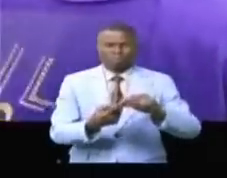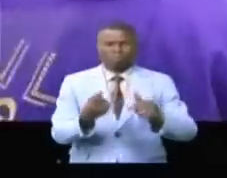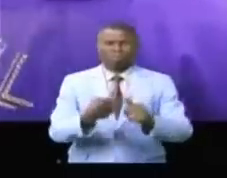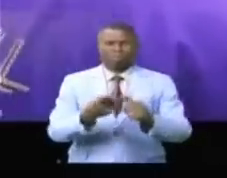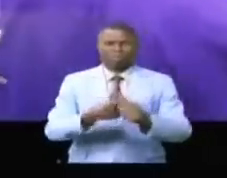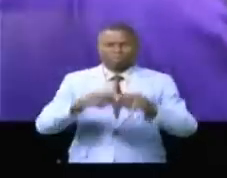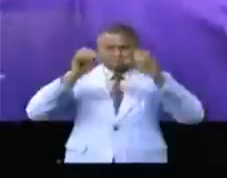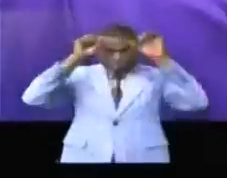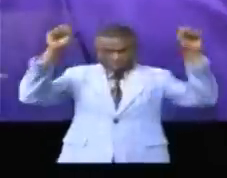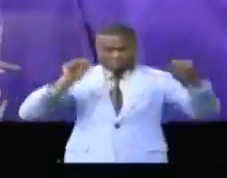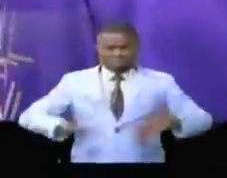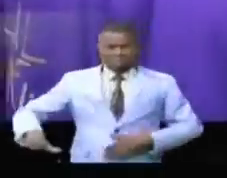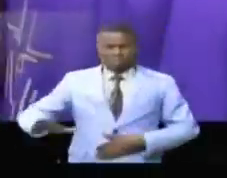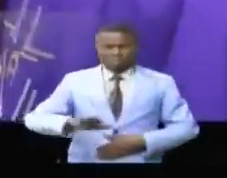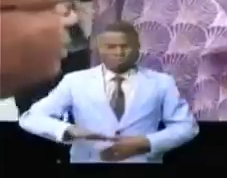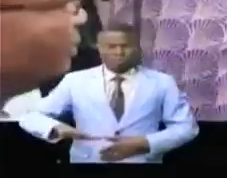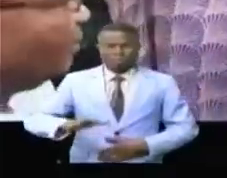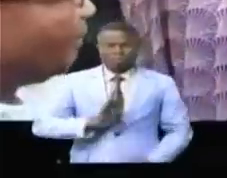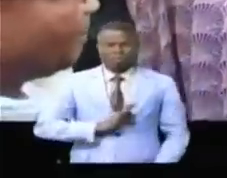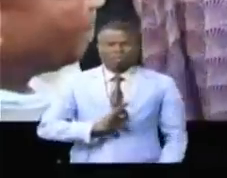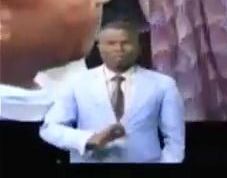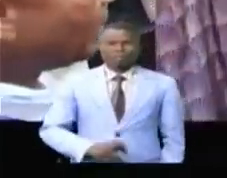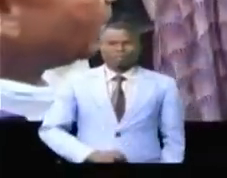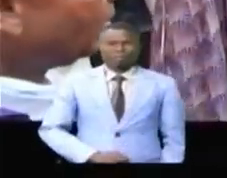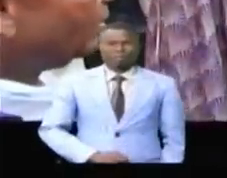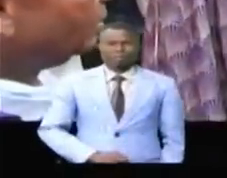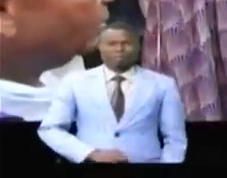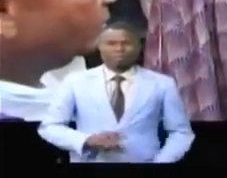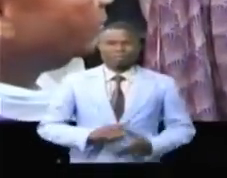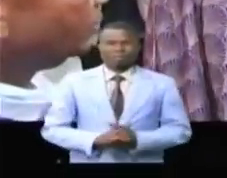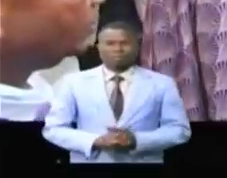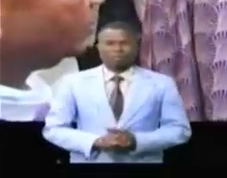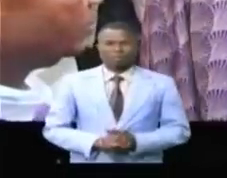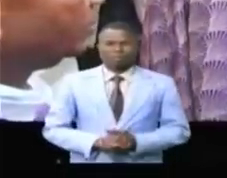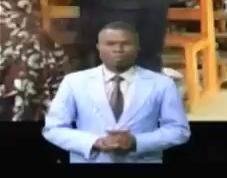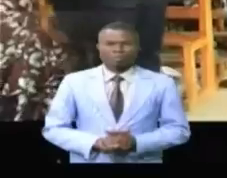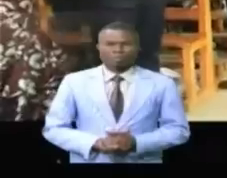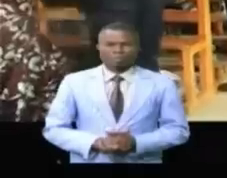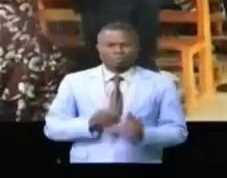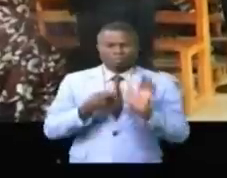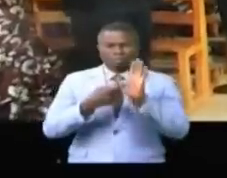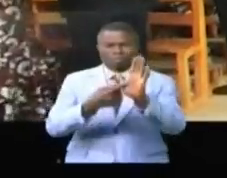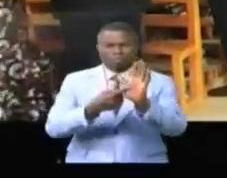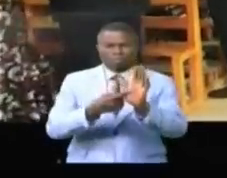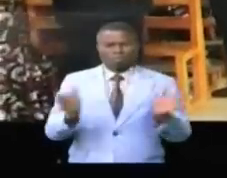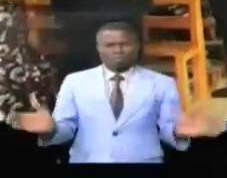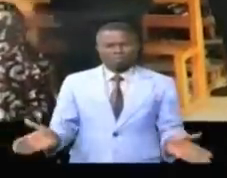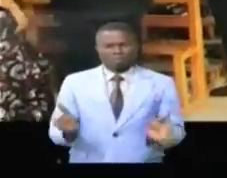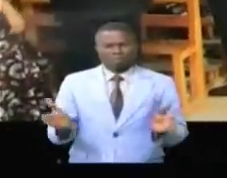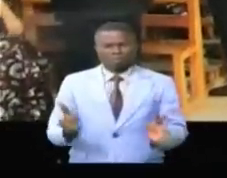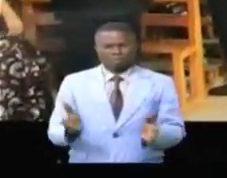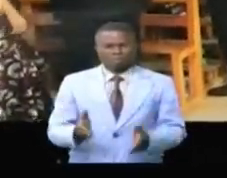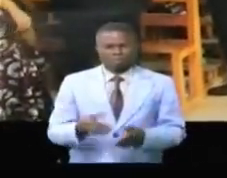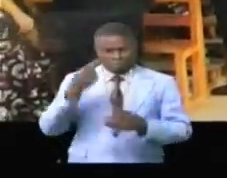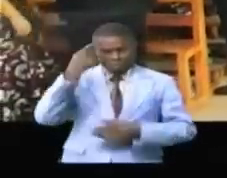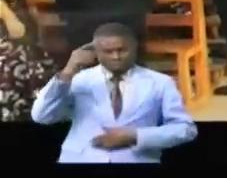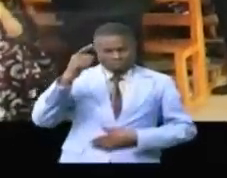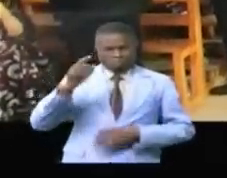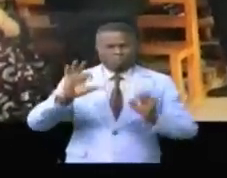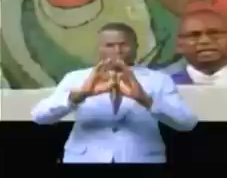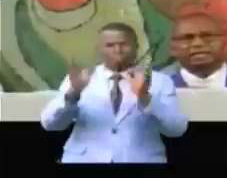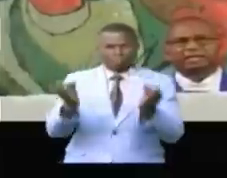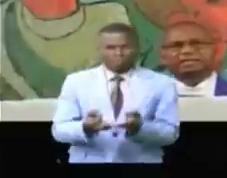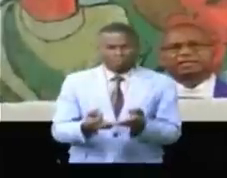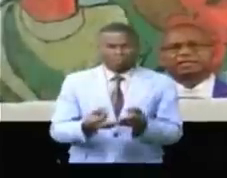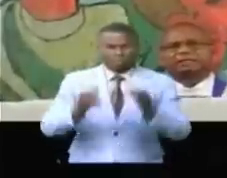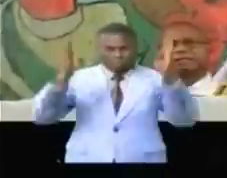du président de la République, Félix-Antoine Tshisekedi Tshilombo. Une marque de réconfort à l'endroit de la famille, mais